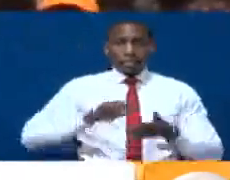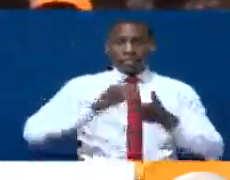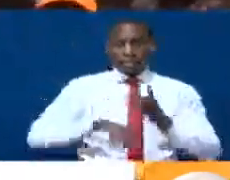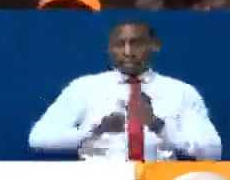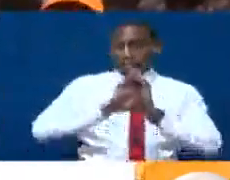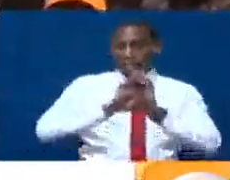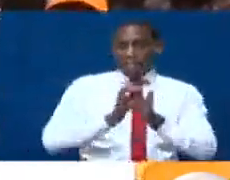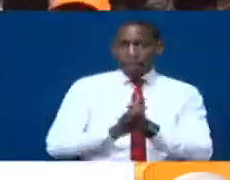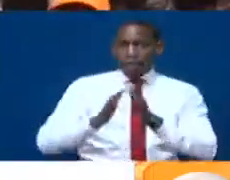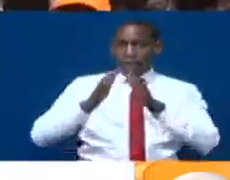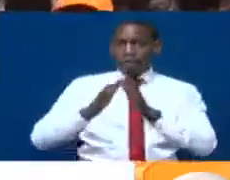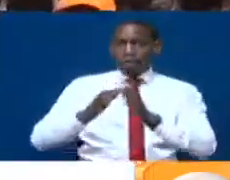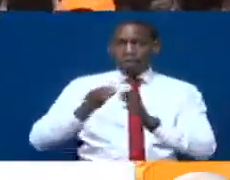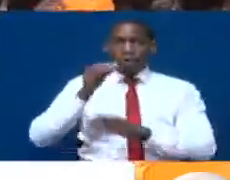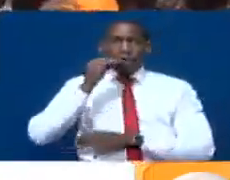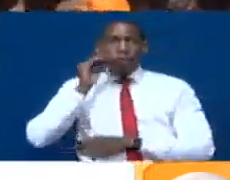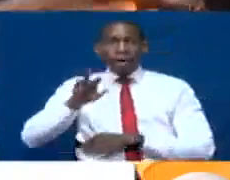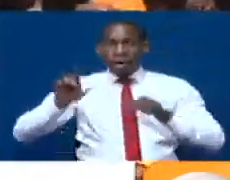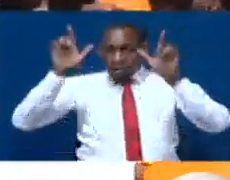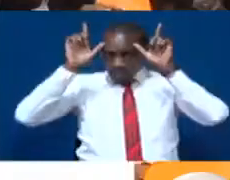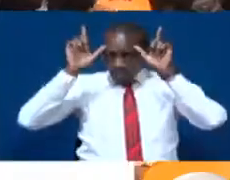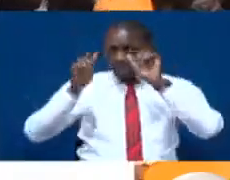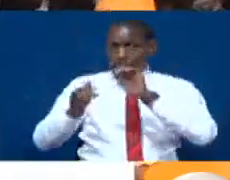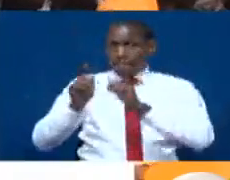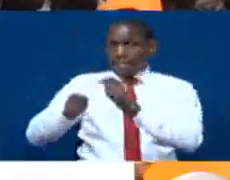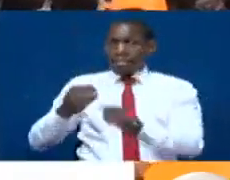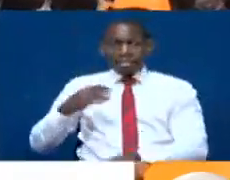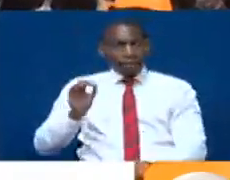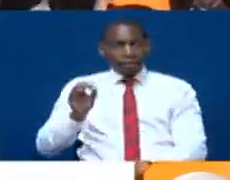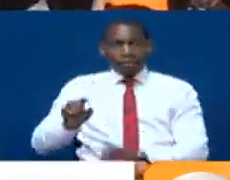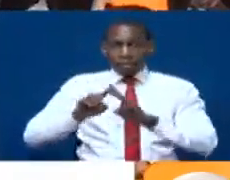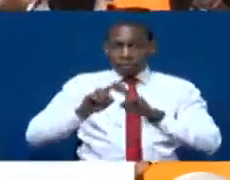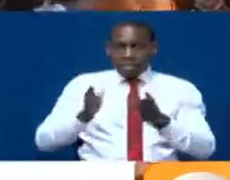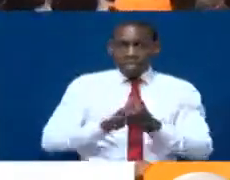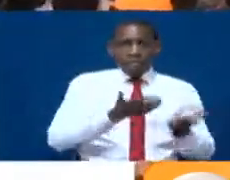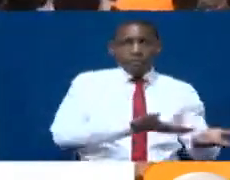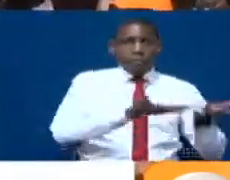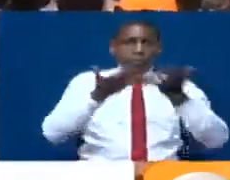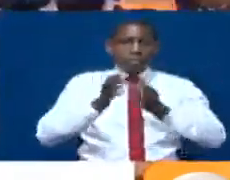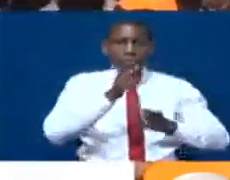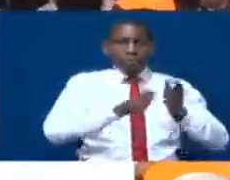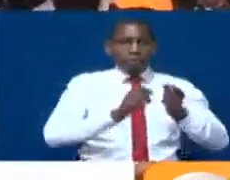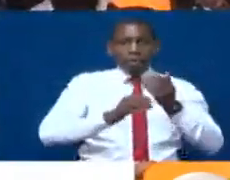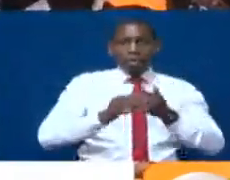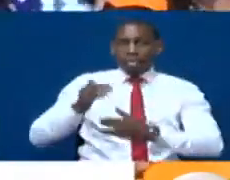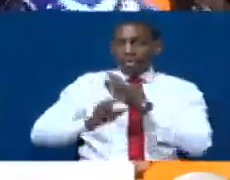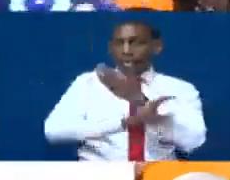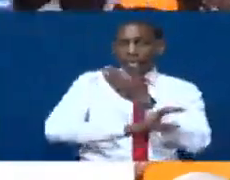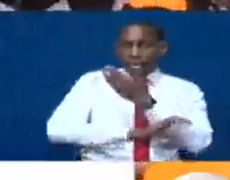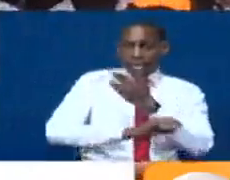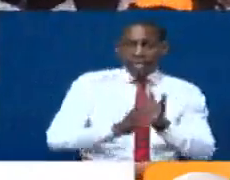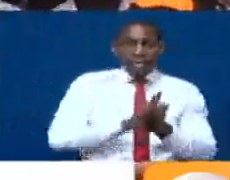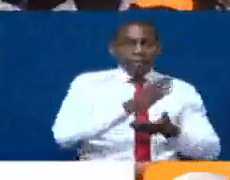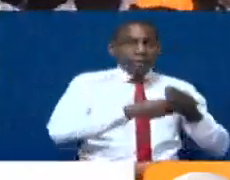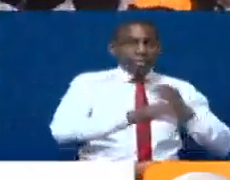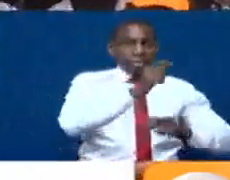kama nyumbani ngombe zetu zilikuwa zimekosa maziwa. Tukaanza kuagiza maziwa kutoka kwa nchi jirani. Wale